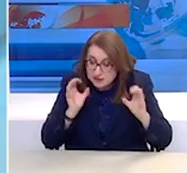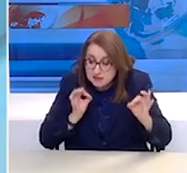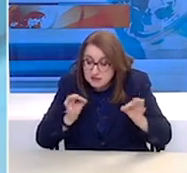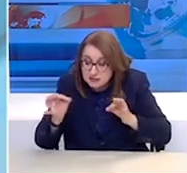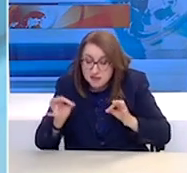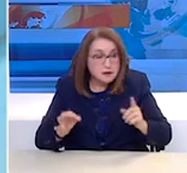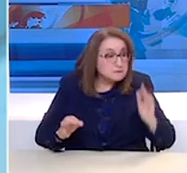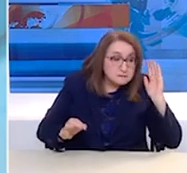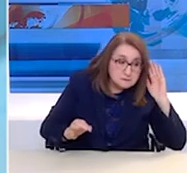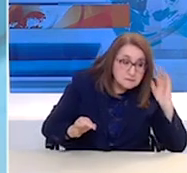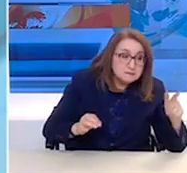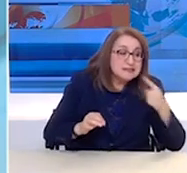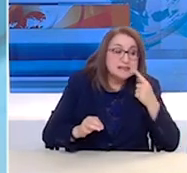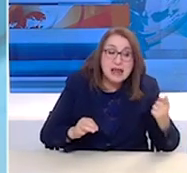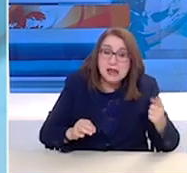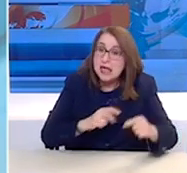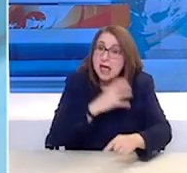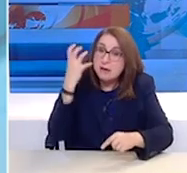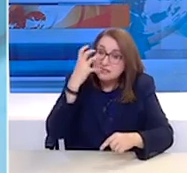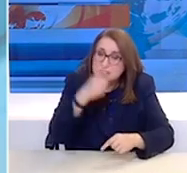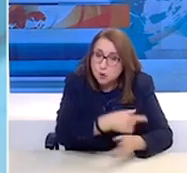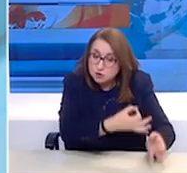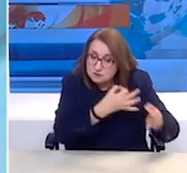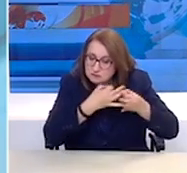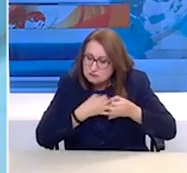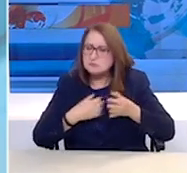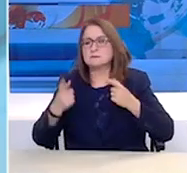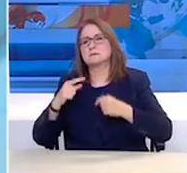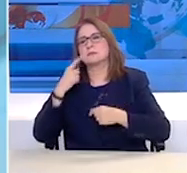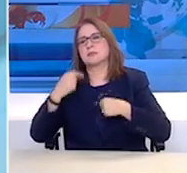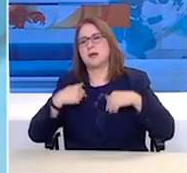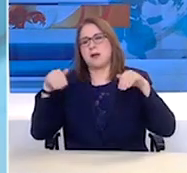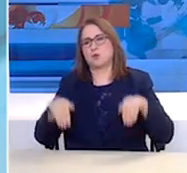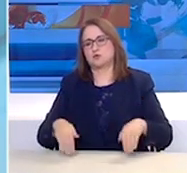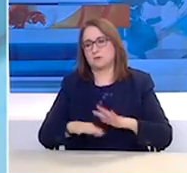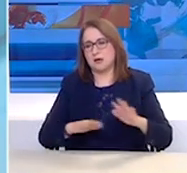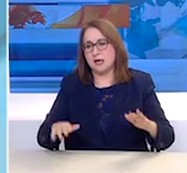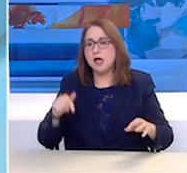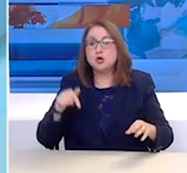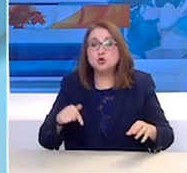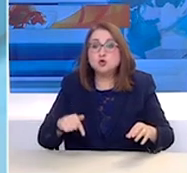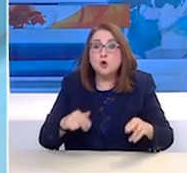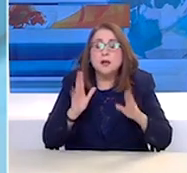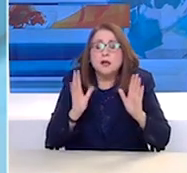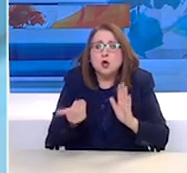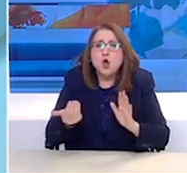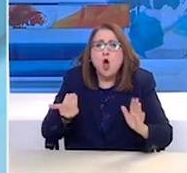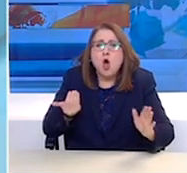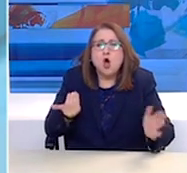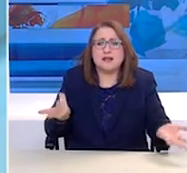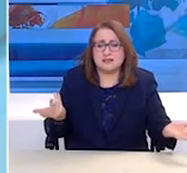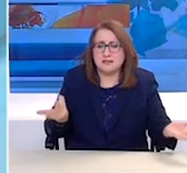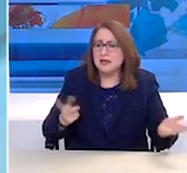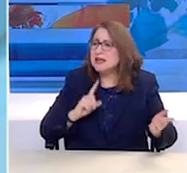μπορέσουμε να ανοίξουμε αυτή τη συζήτηση. Είναι πολύ πρόωρο. Αυτό που προέχει αυτή τη στιγμή να μην υπάρχει εφησυχασμός. Και δυστυχώς περνάει